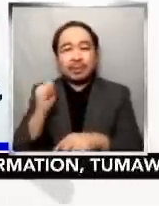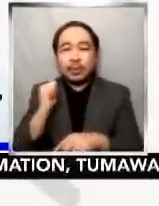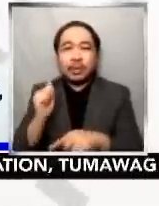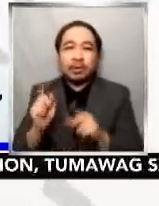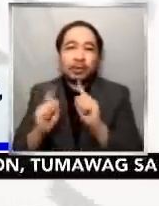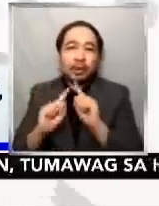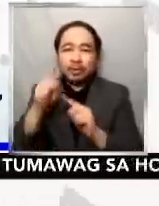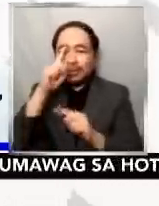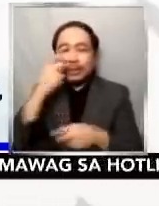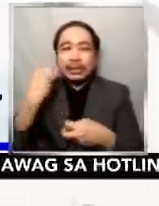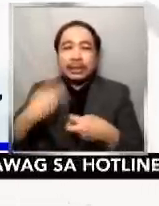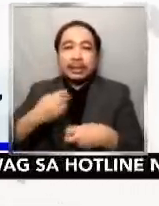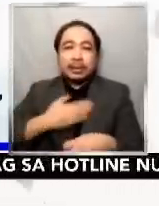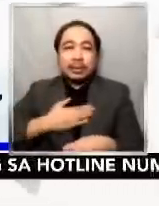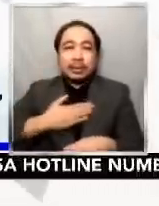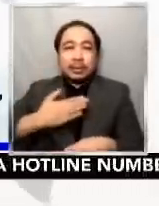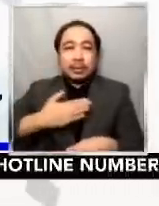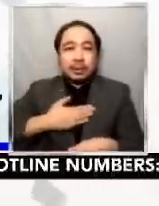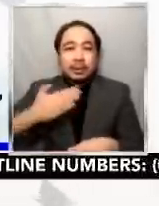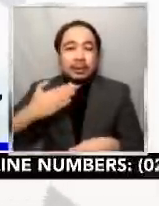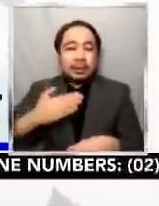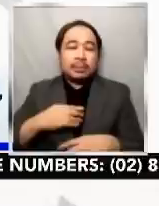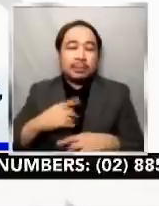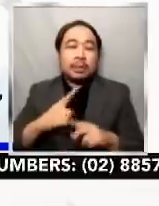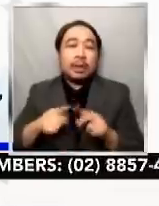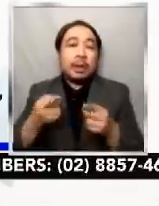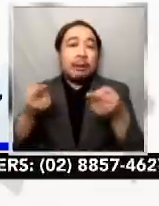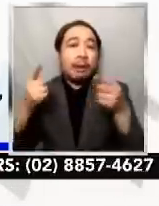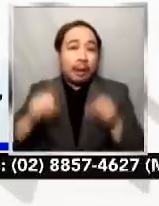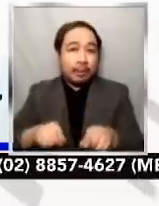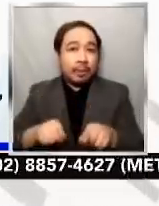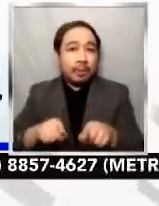siya. Unfortunately, yun nga, in her sleep,